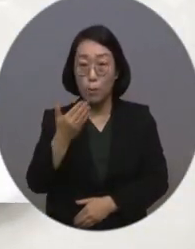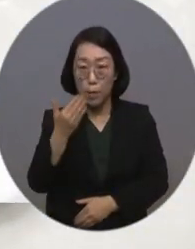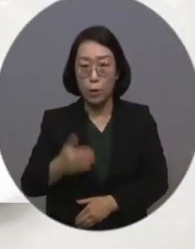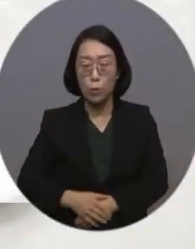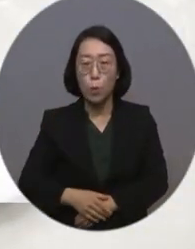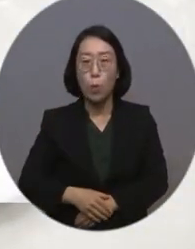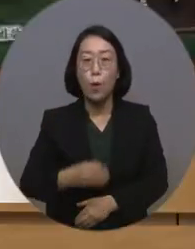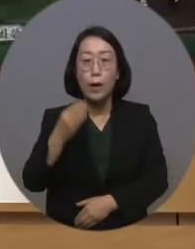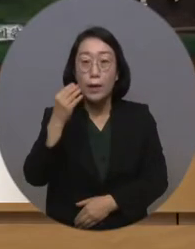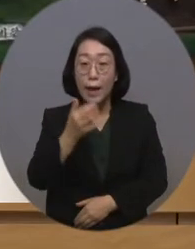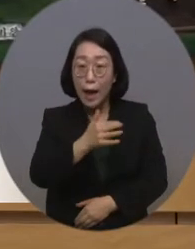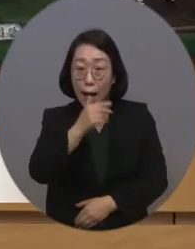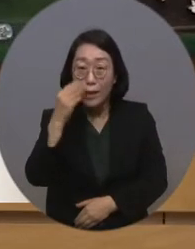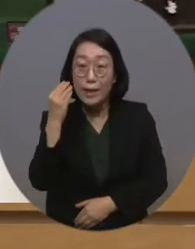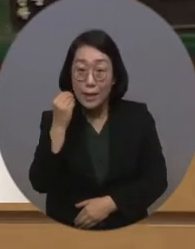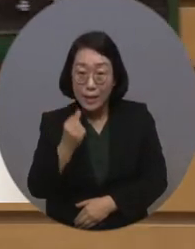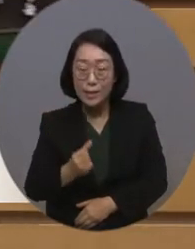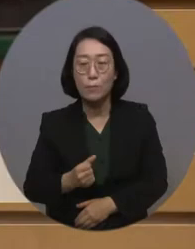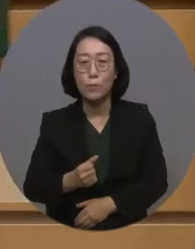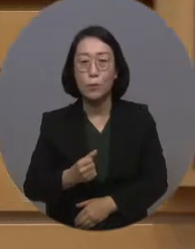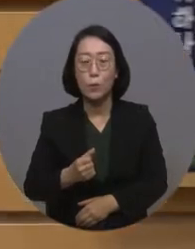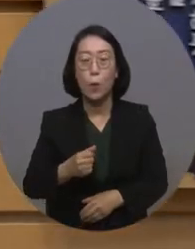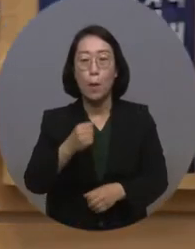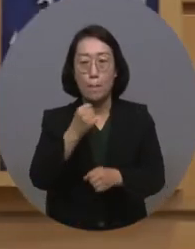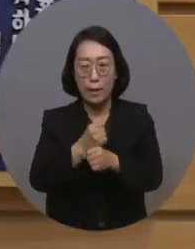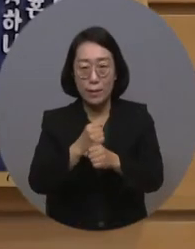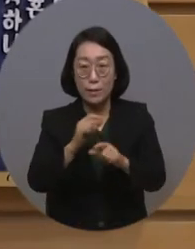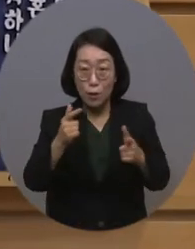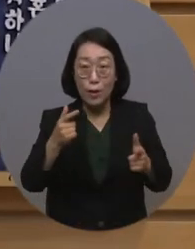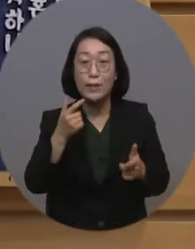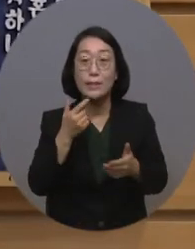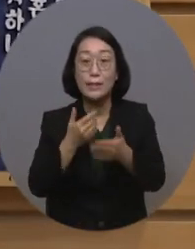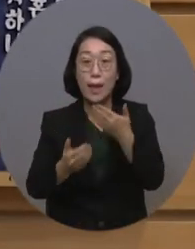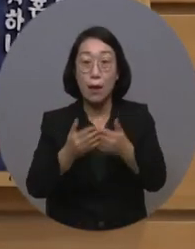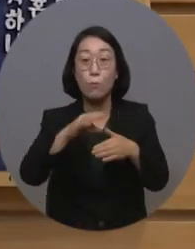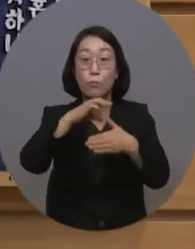만들기, 미니 테라리움 정원 만들기 등의 체험 프로그램도 진행됐습니다.